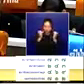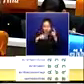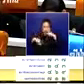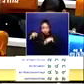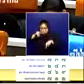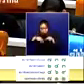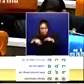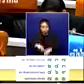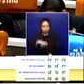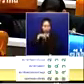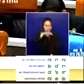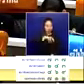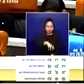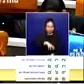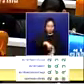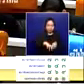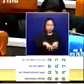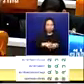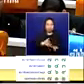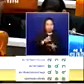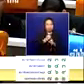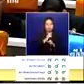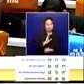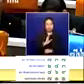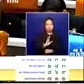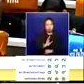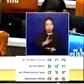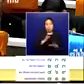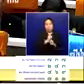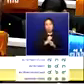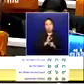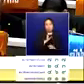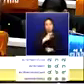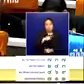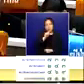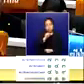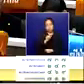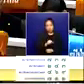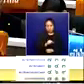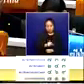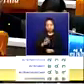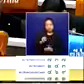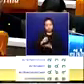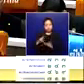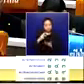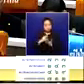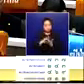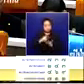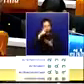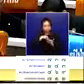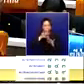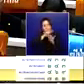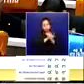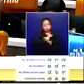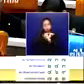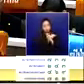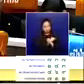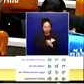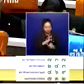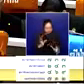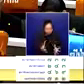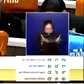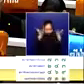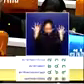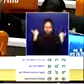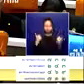รีย์พระยาพหลพลพยุหเสนารูปปั้นจอมพลป.ที่สถาบันวิชาการป้องกันประเทศสูญหายไปอย่างไร้